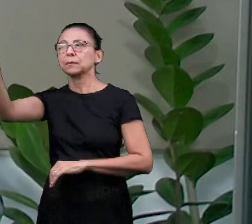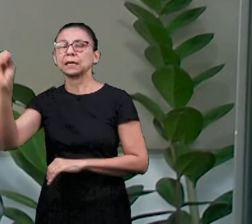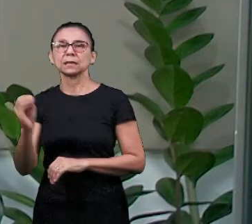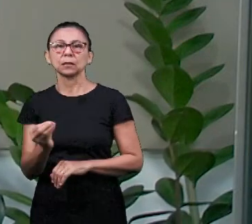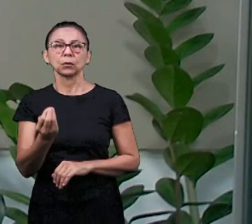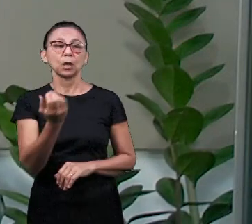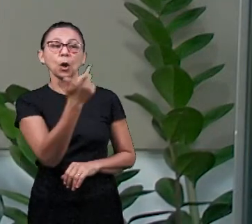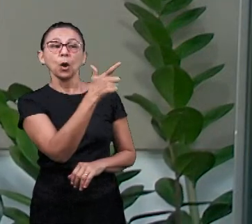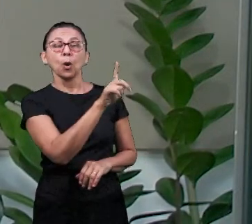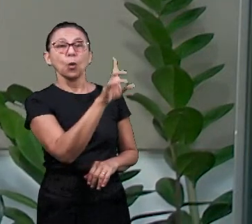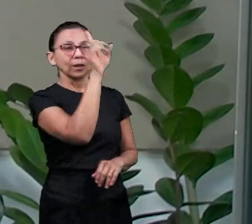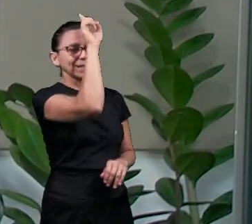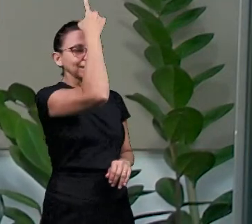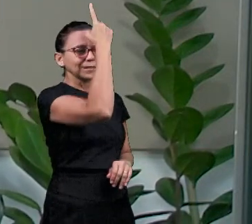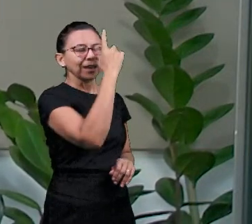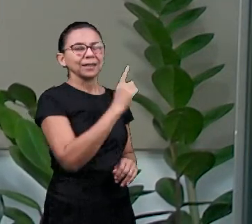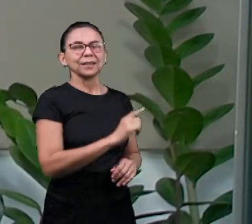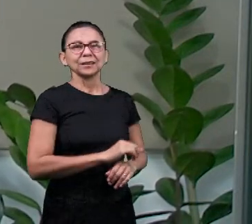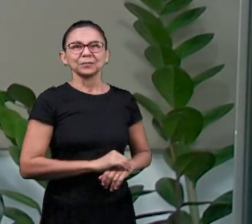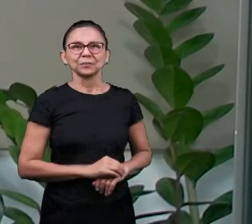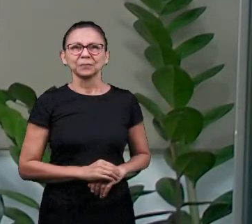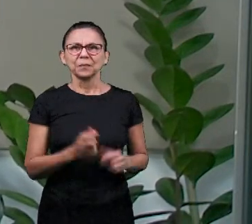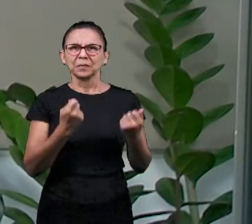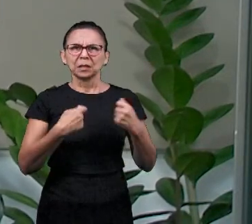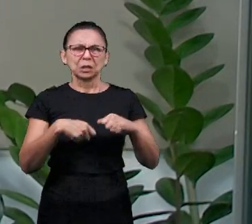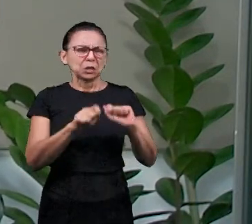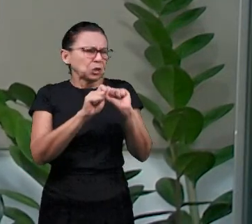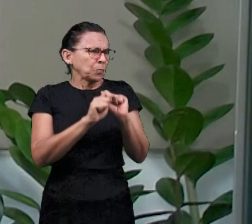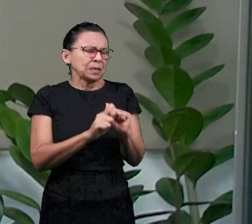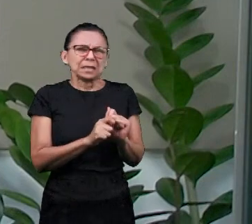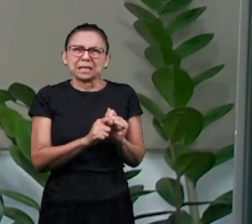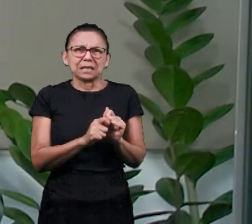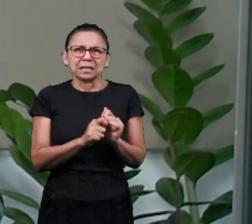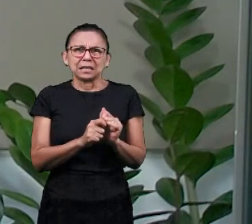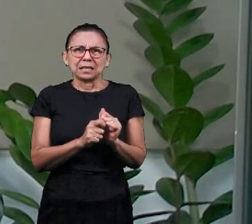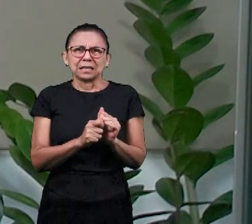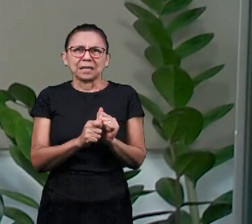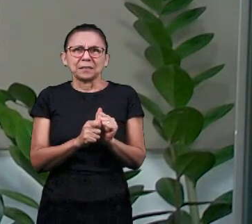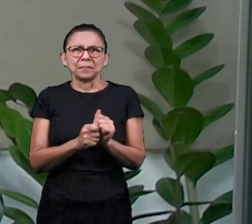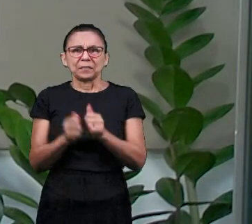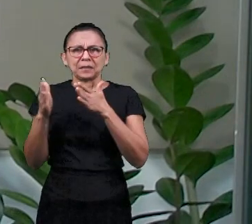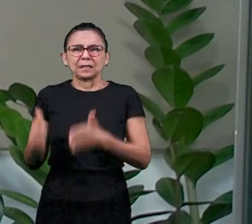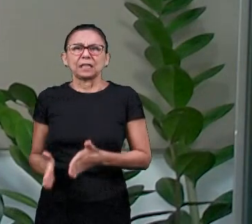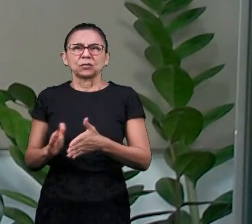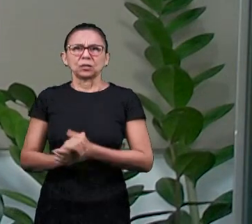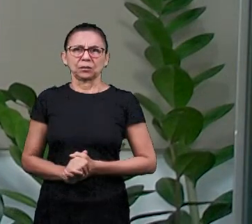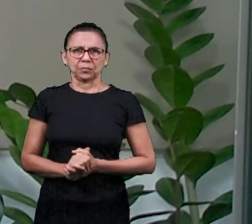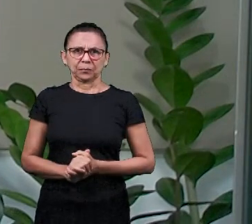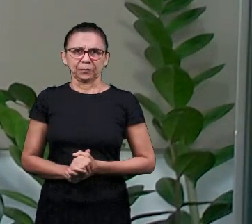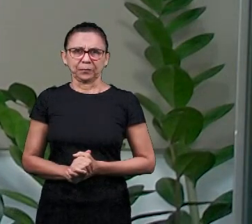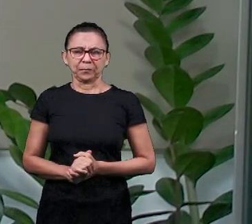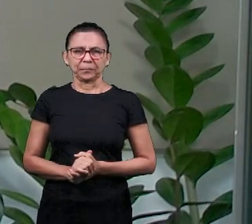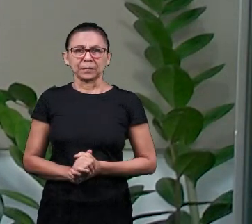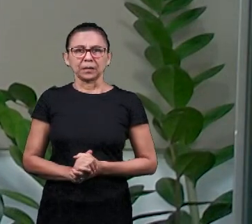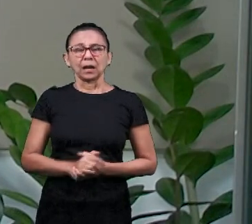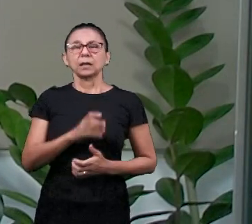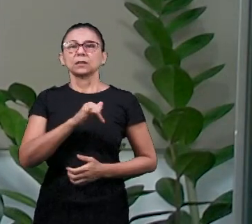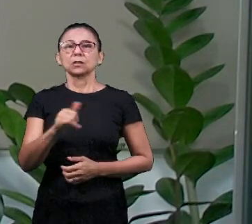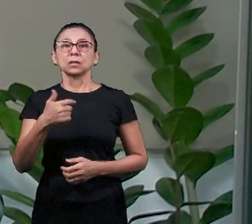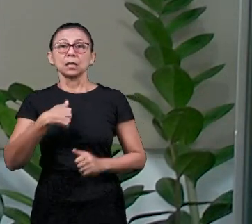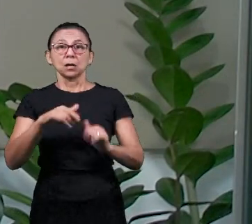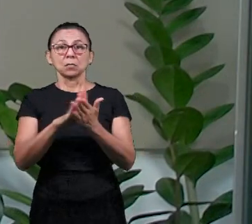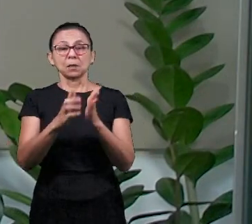pas engagés, sinon avec la parole qui est là. Regardez, je suis là dans la parole. Non, c'est dans la lettre. Lettre, c'est une chose, la lettre